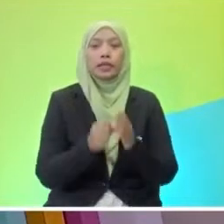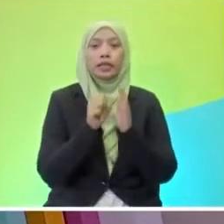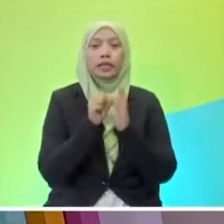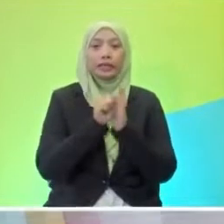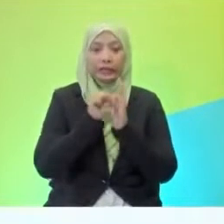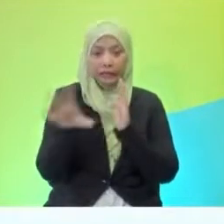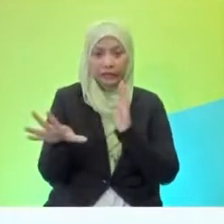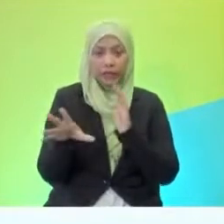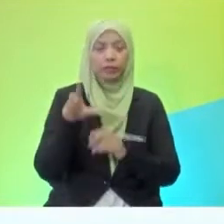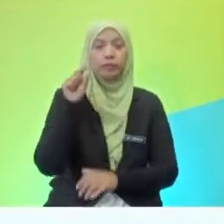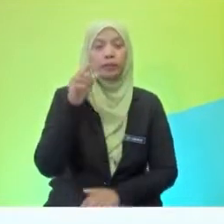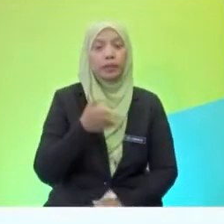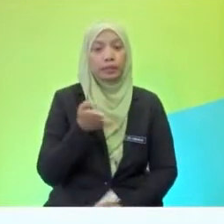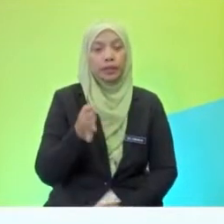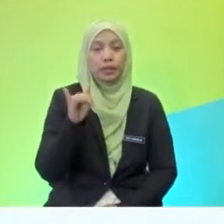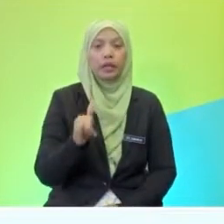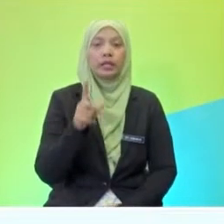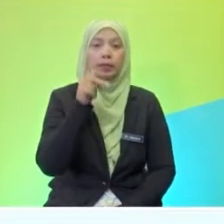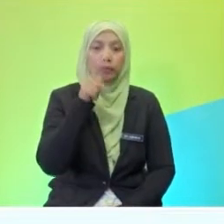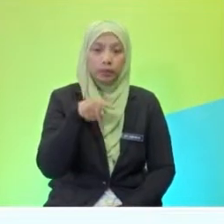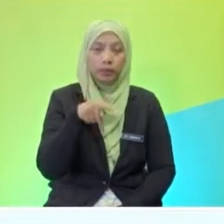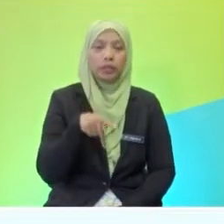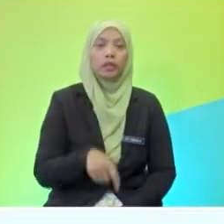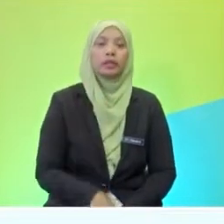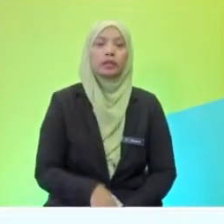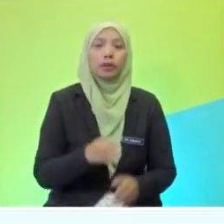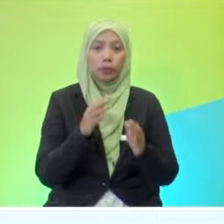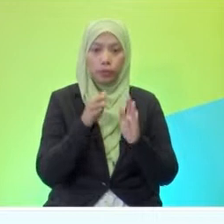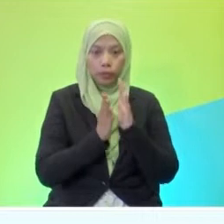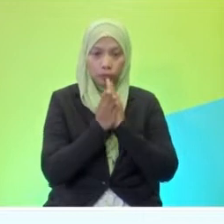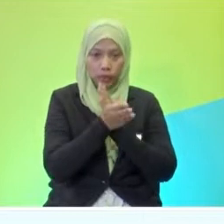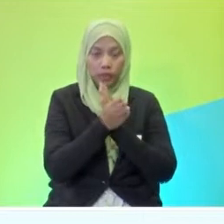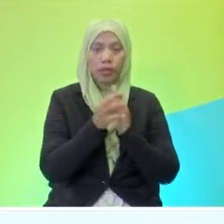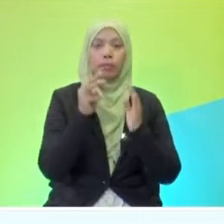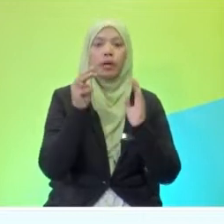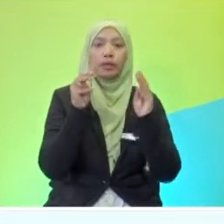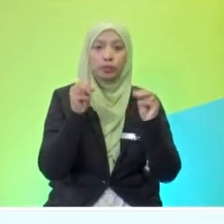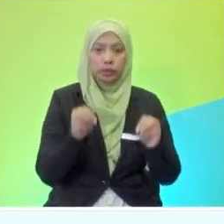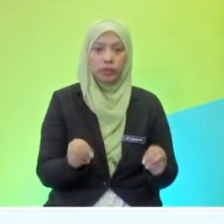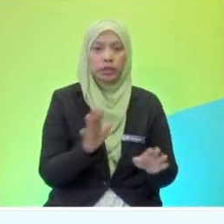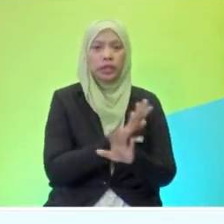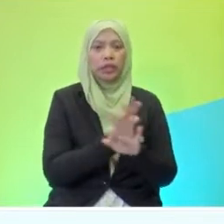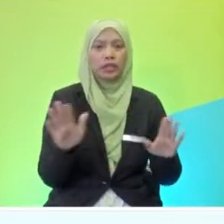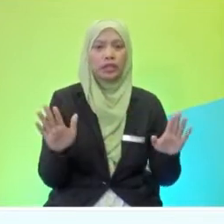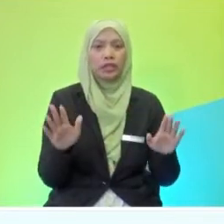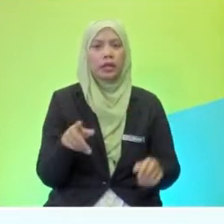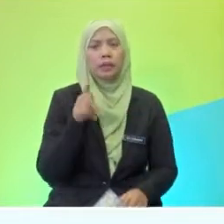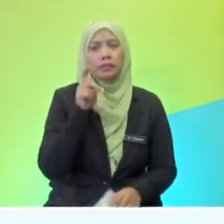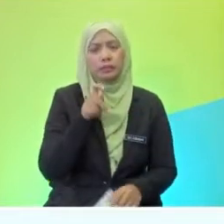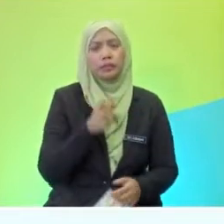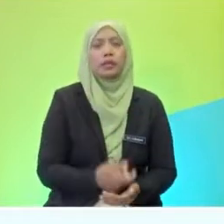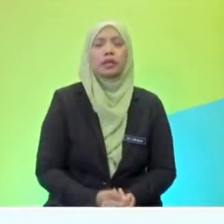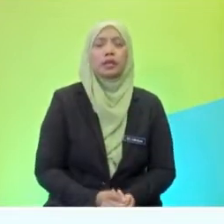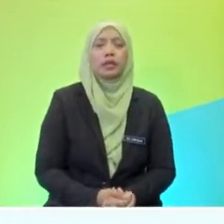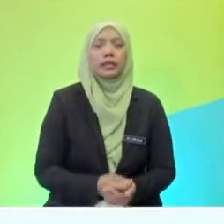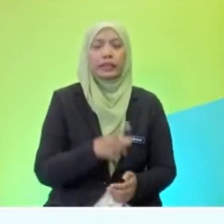yang diperlukan oleh manusia yang tidak dipelukan Oke yang tidak diperlukan oleh manusia dan